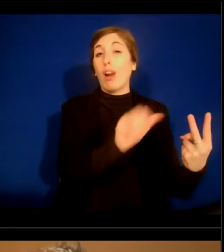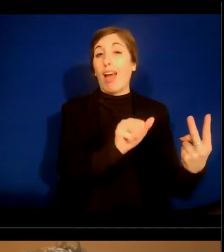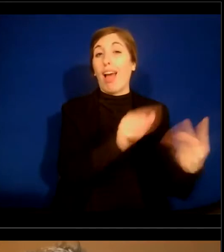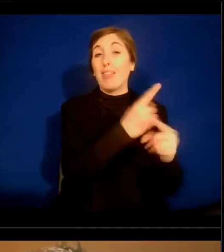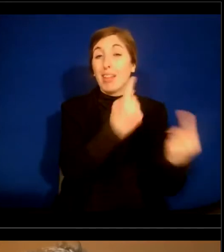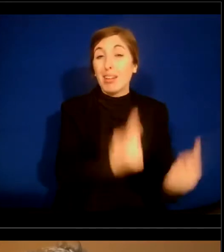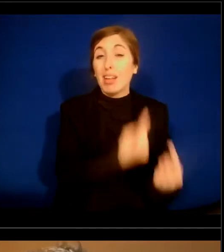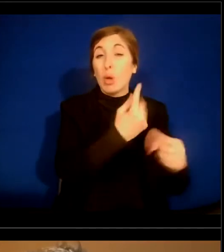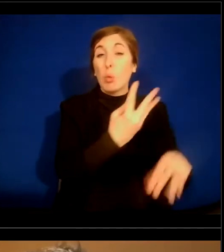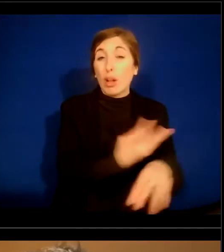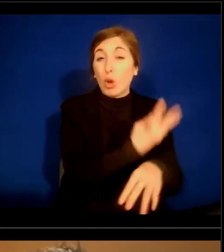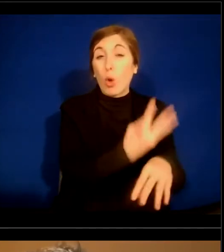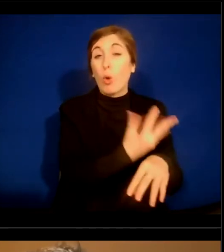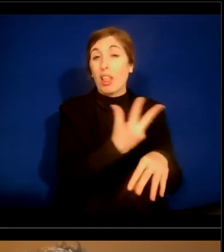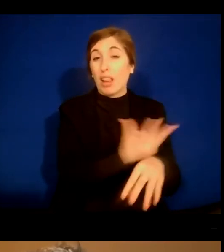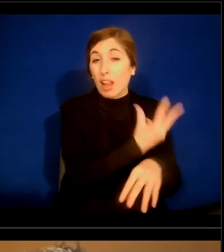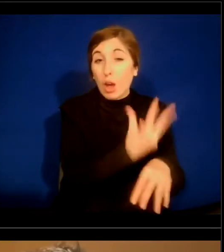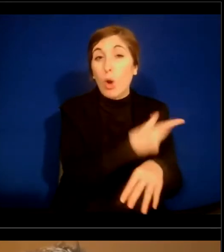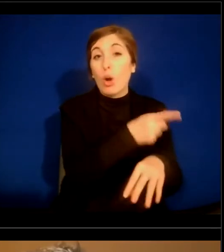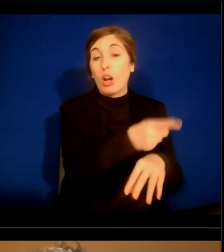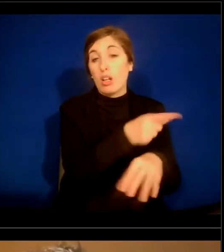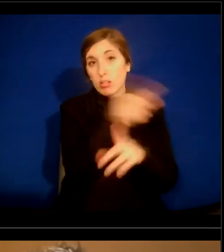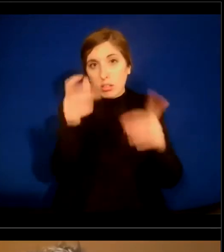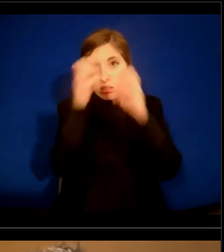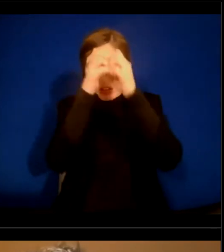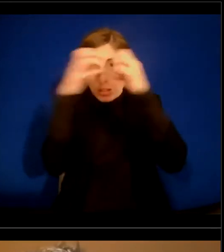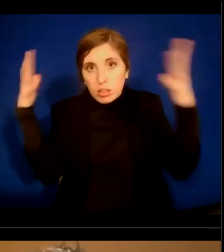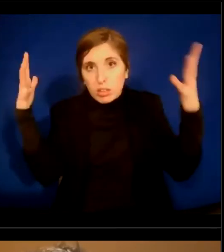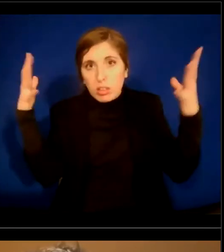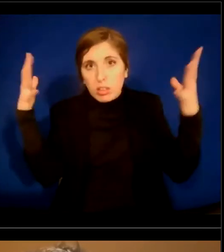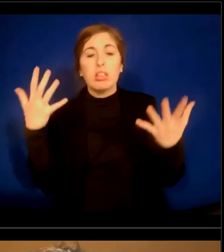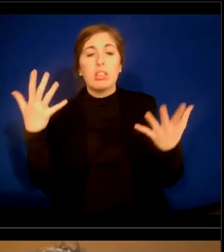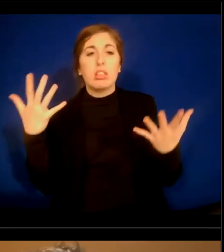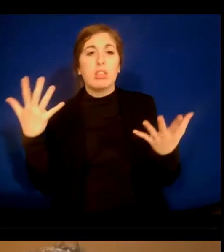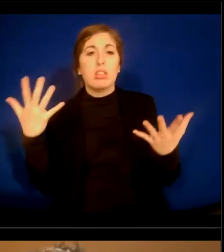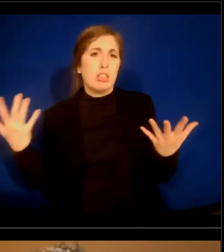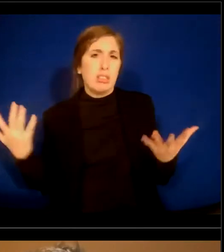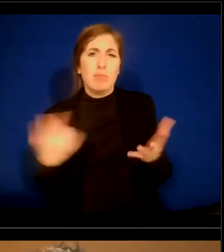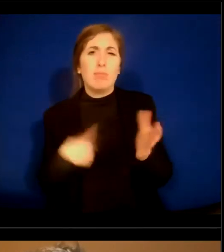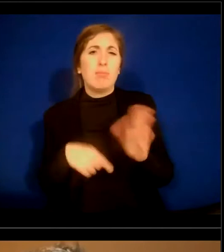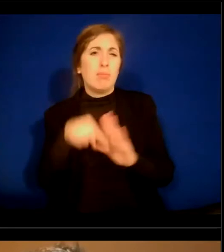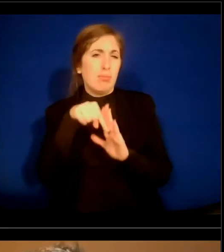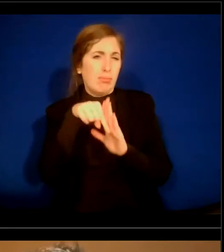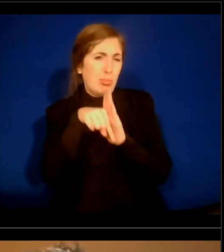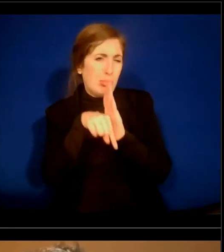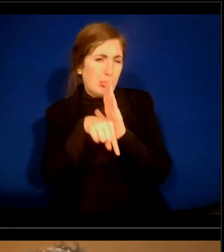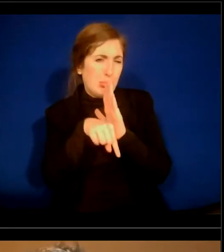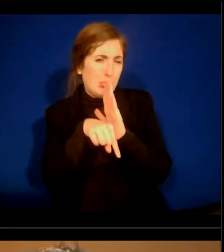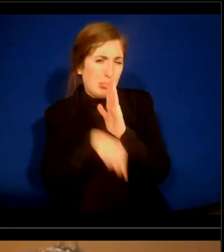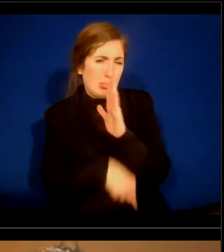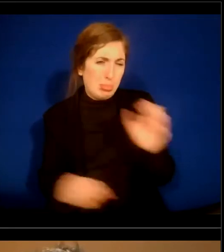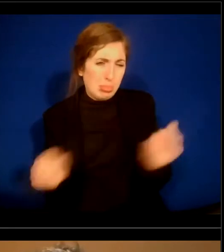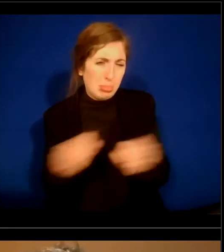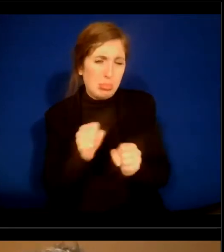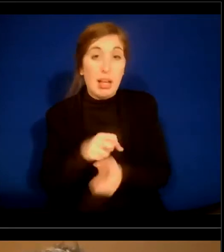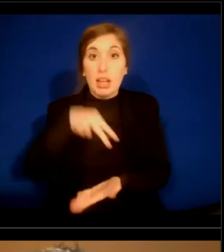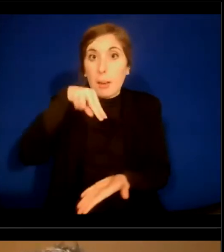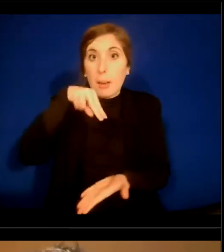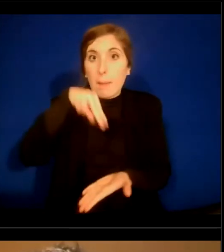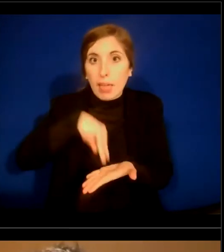quindi immaginatevi, gradi, la temperatura bassissima, in piedi, perché poi